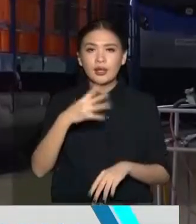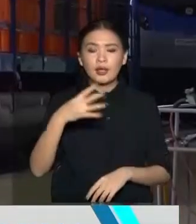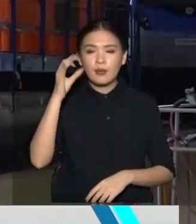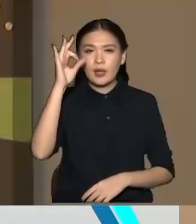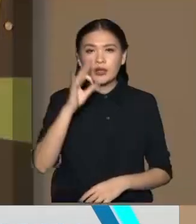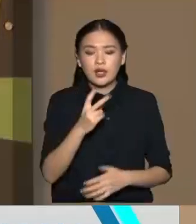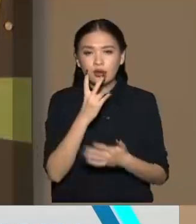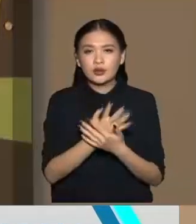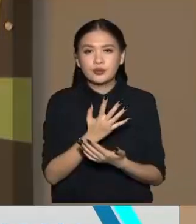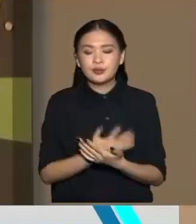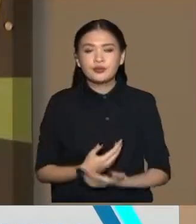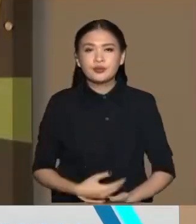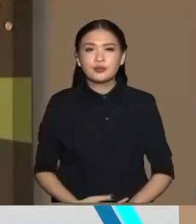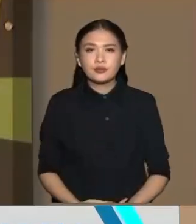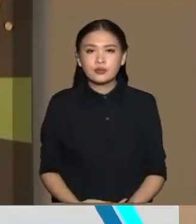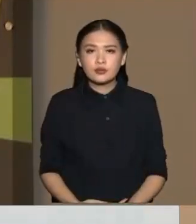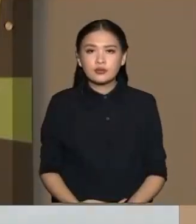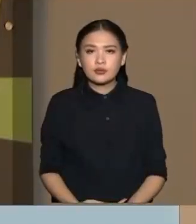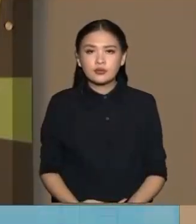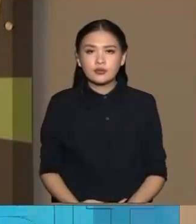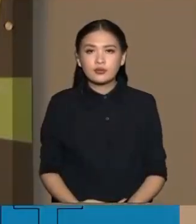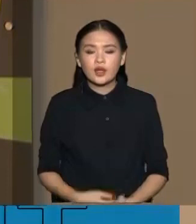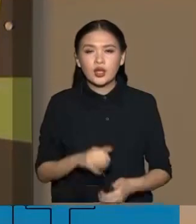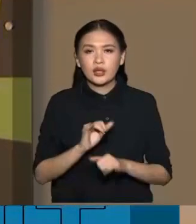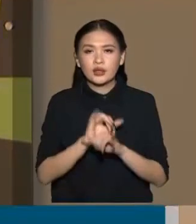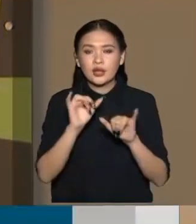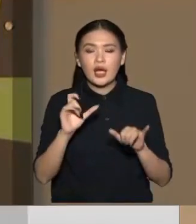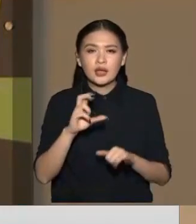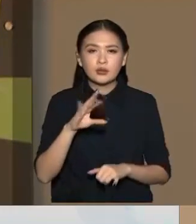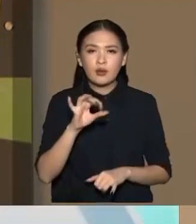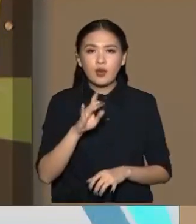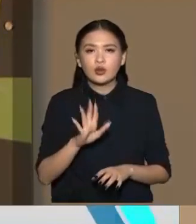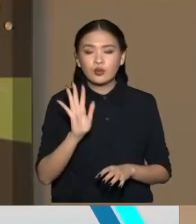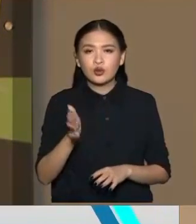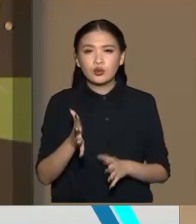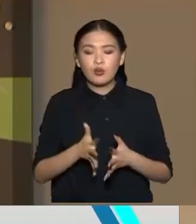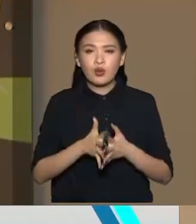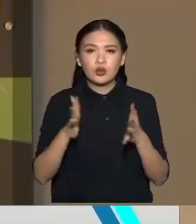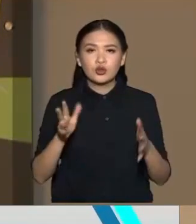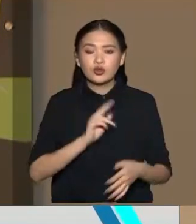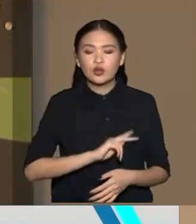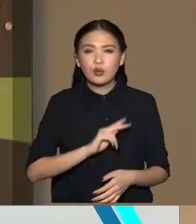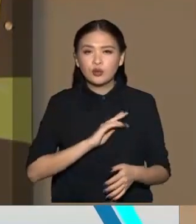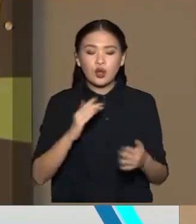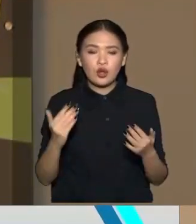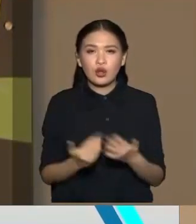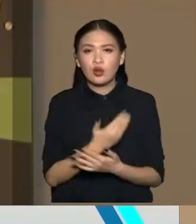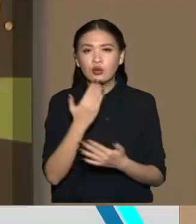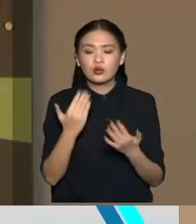жетеді. Мамайдар дайындалады, кәсіпорын кеңейеді, экспорт ұлғаяды, жұмыс орындар жаңадан пайда